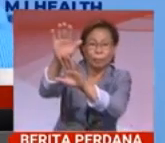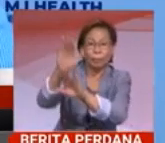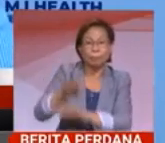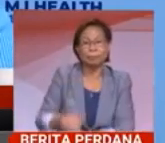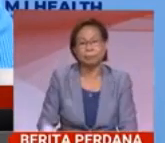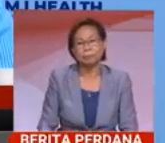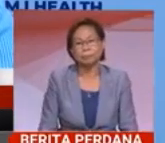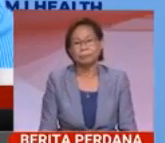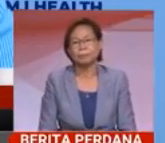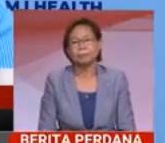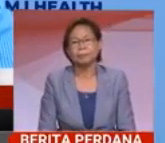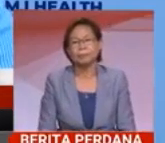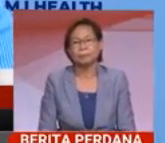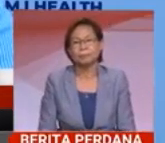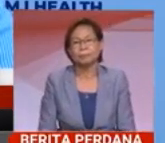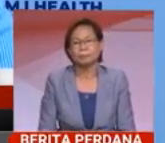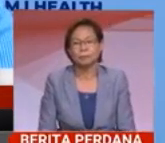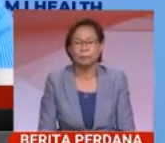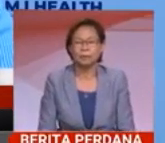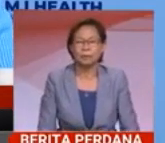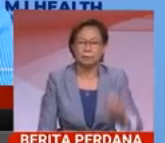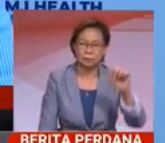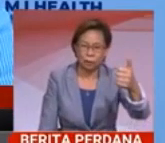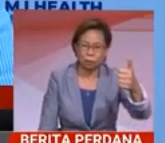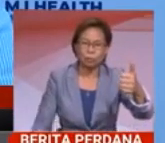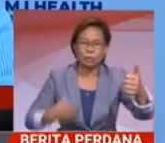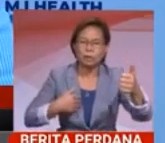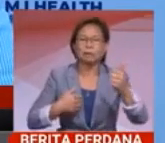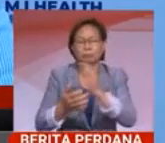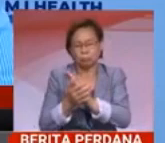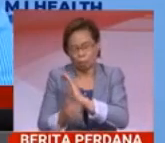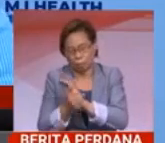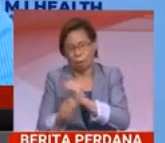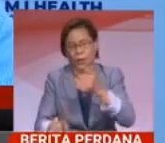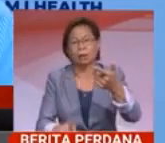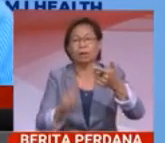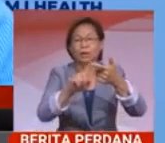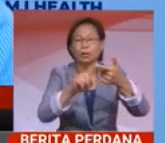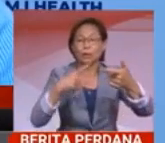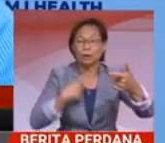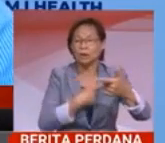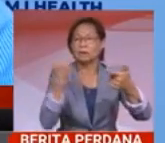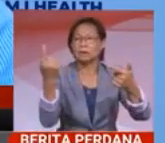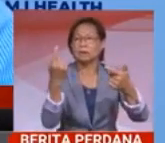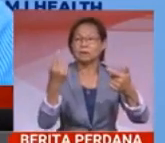maret dan keduanya kita senjata-senjata